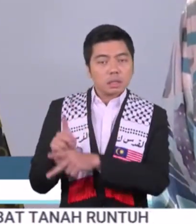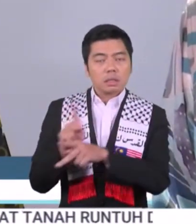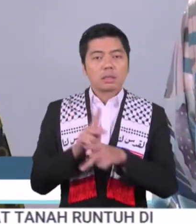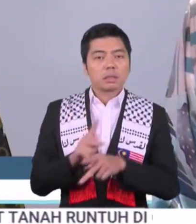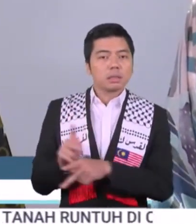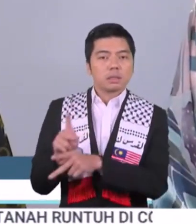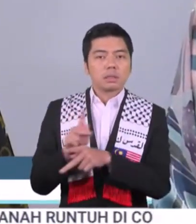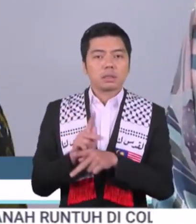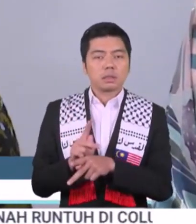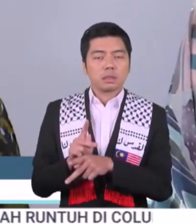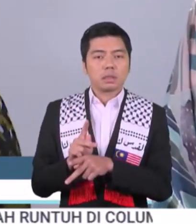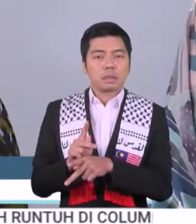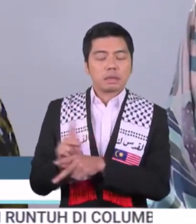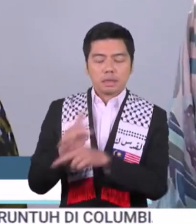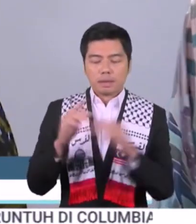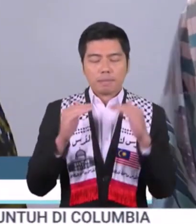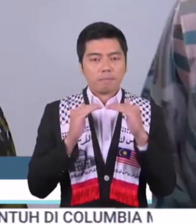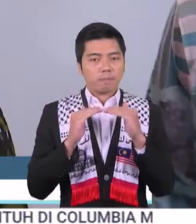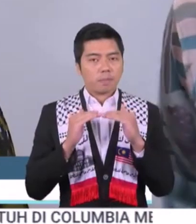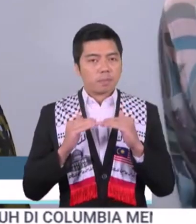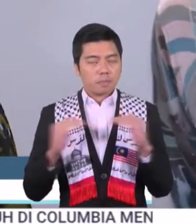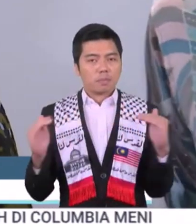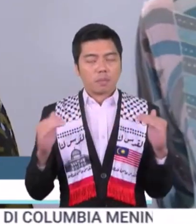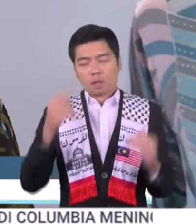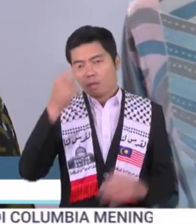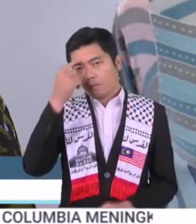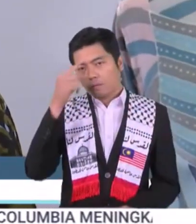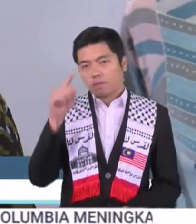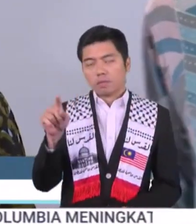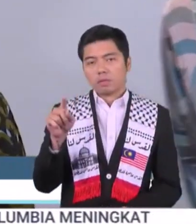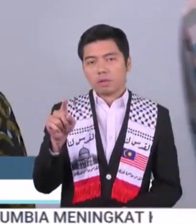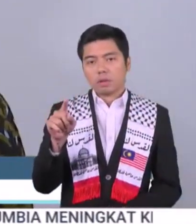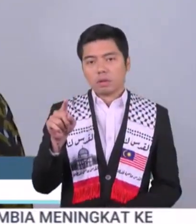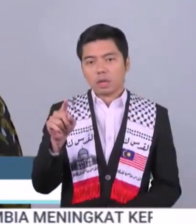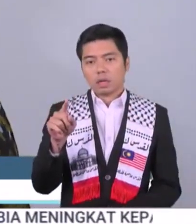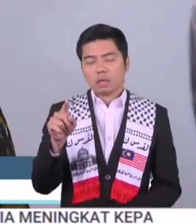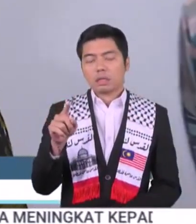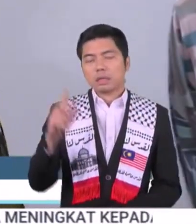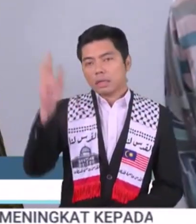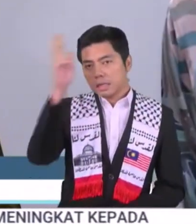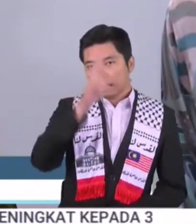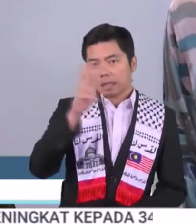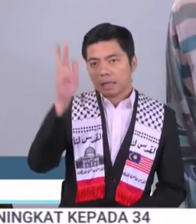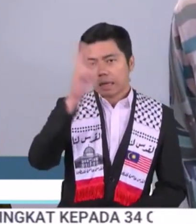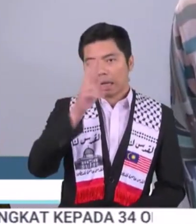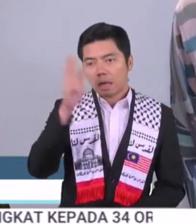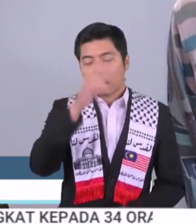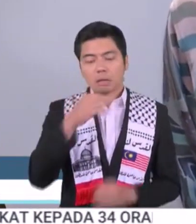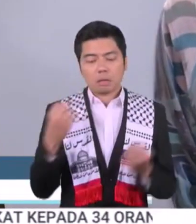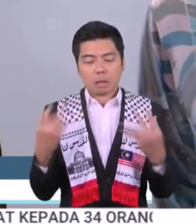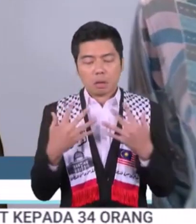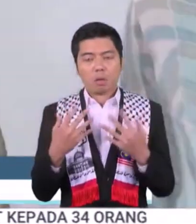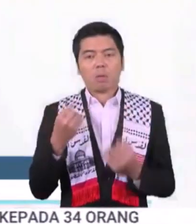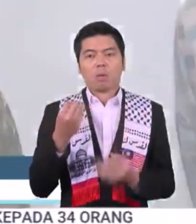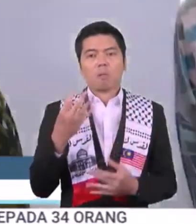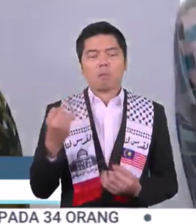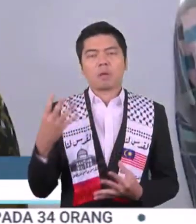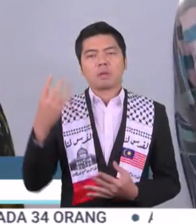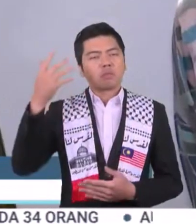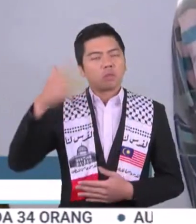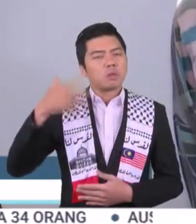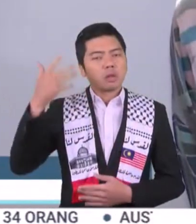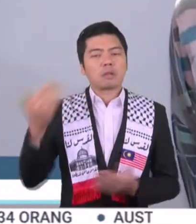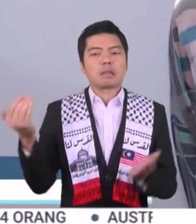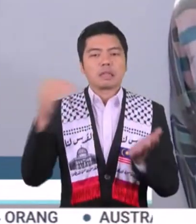dari segi kestabilan bagi sesebuah kerajaan itu untuk elak daripada beberapa perkara berulang.